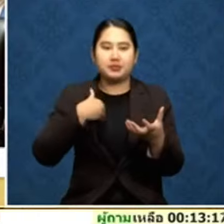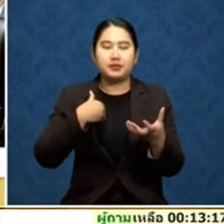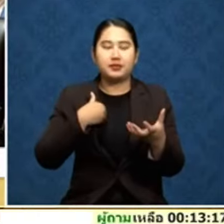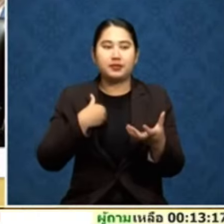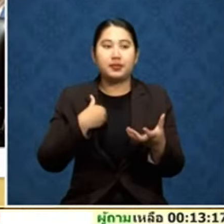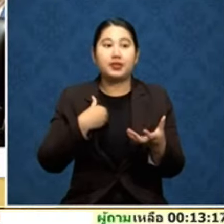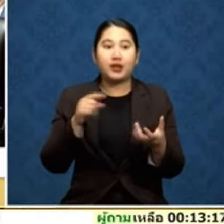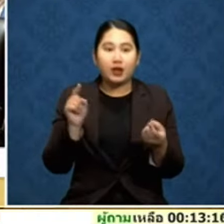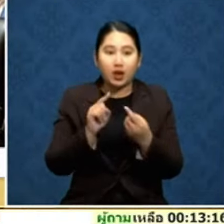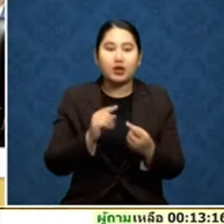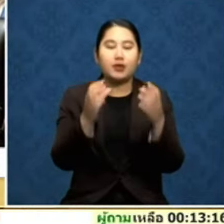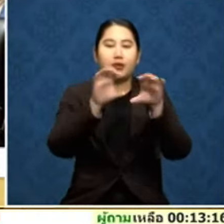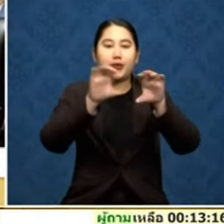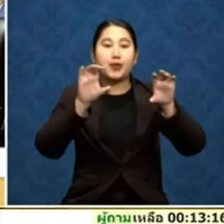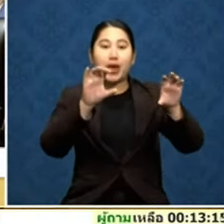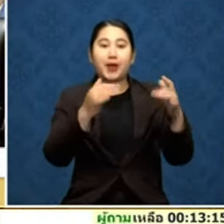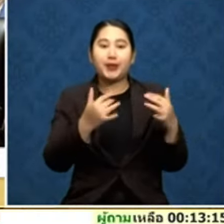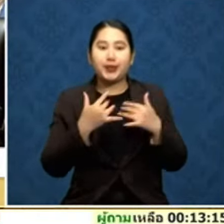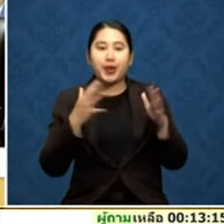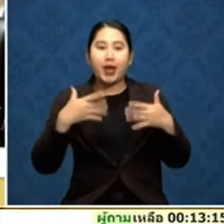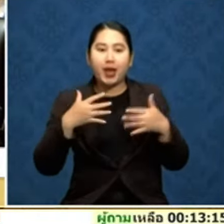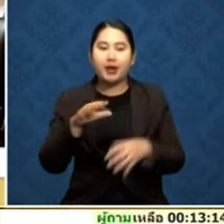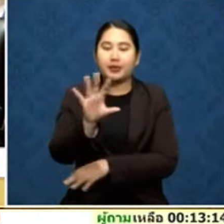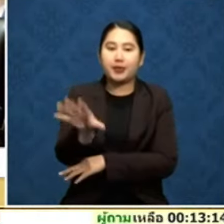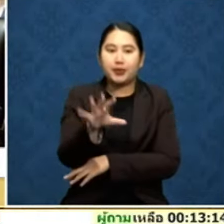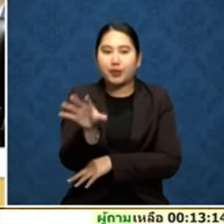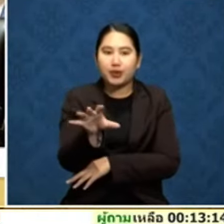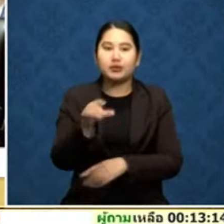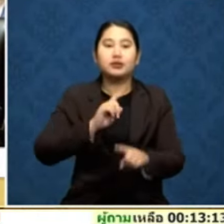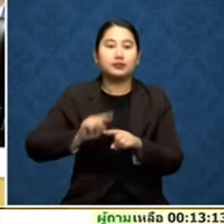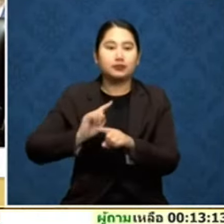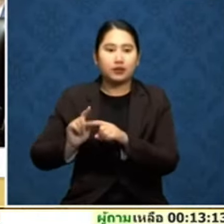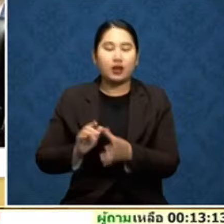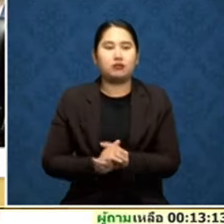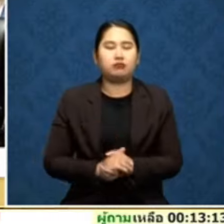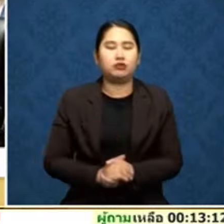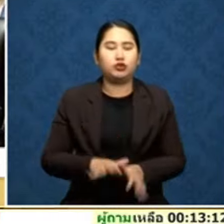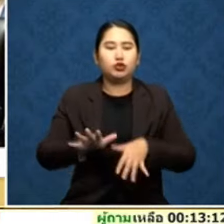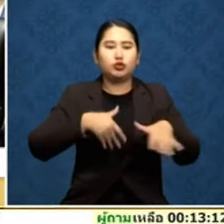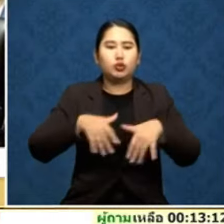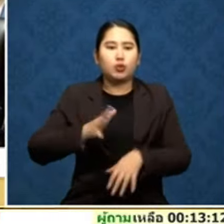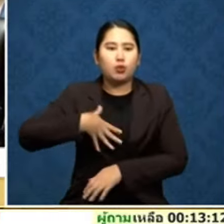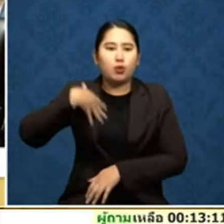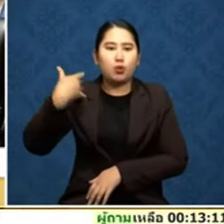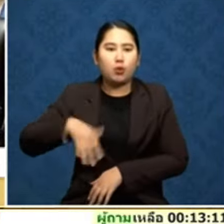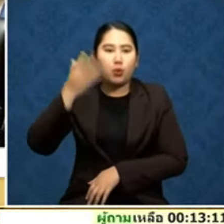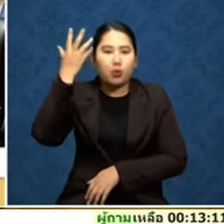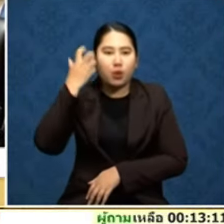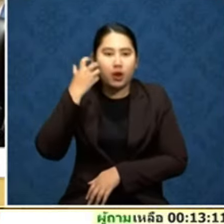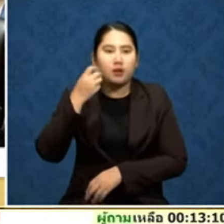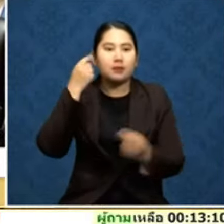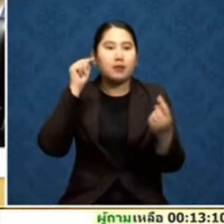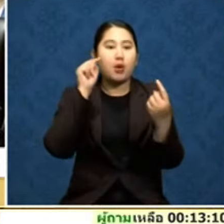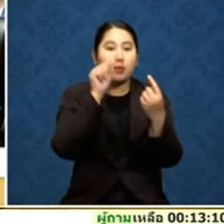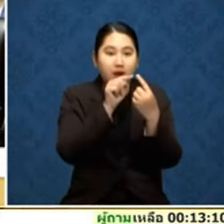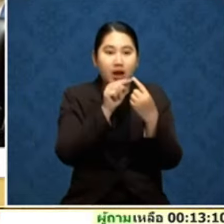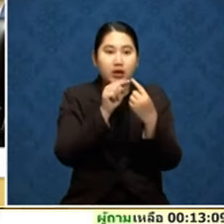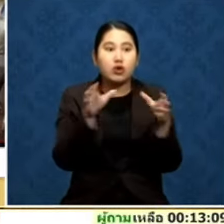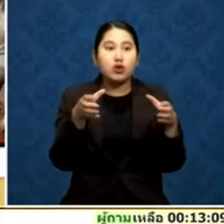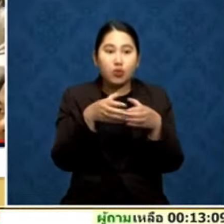จะเป็นเครื่องปรับอากาศตู้เย็นพัดลมนะคะแต่ที่สำคัญที่สุดประชาชนกังวลนะคะก็คือการปรับลดเป้าหมายเหลือ